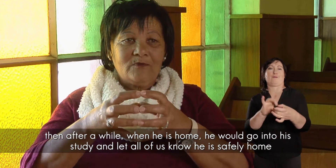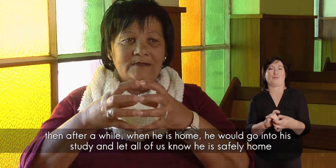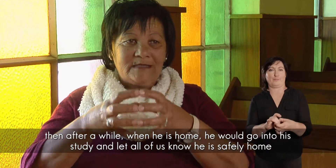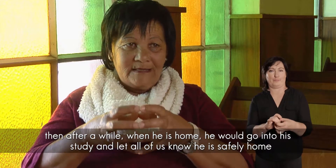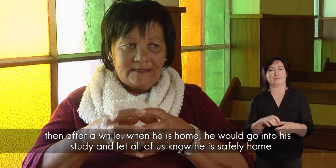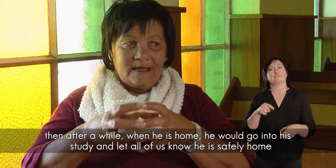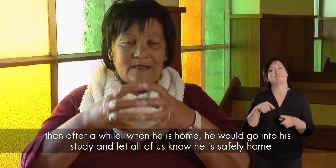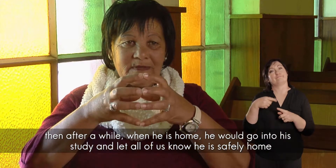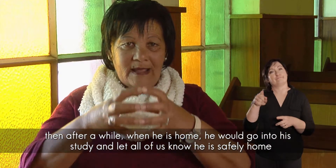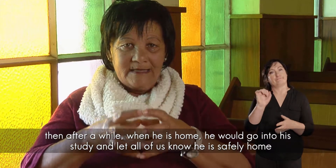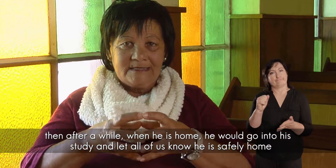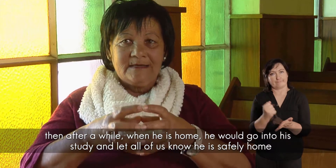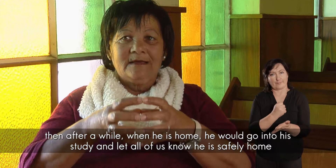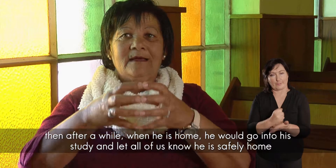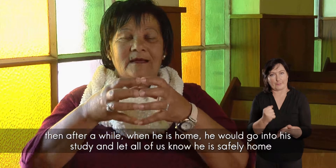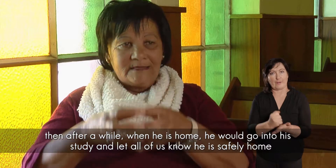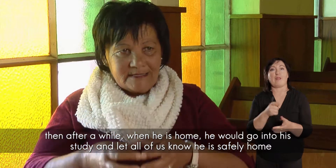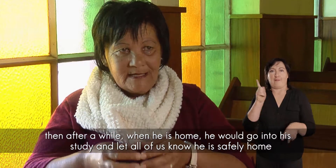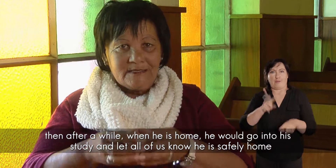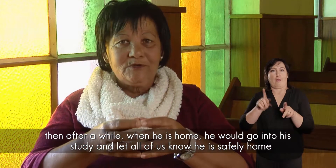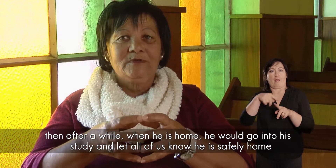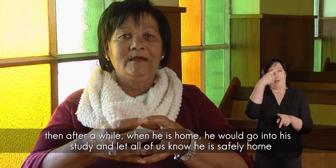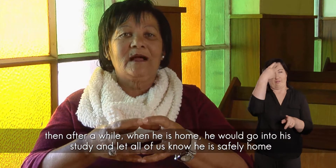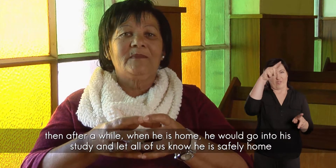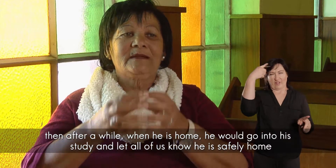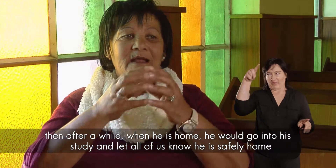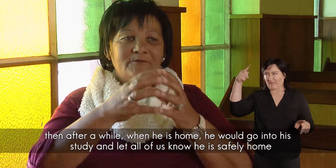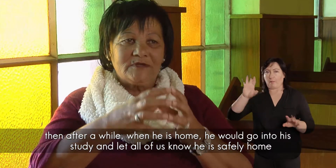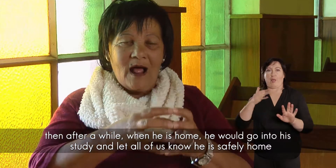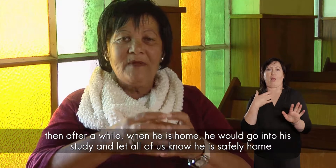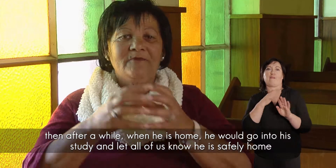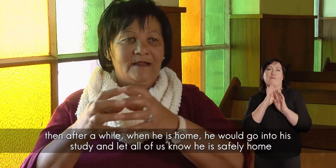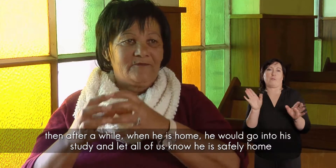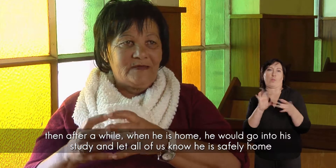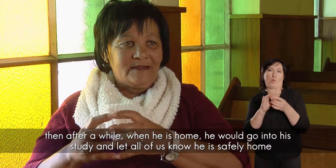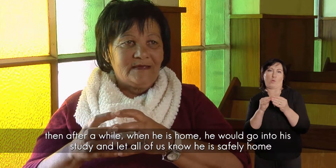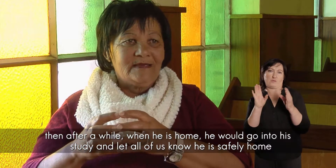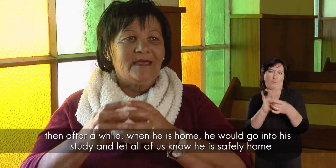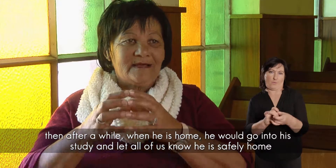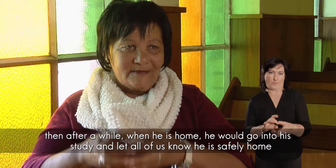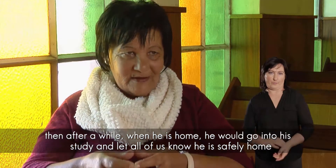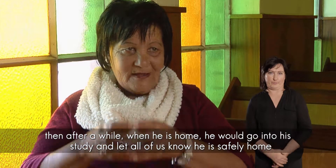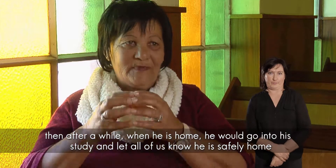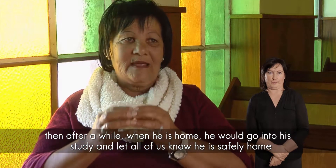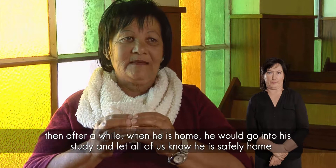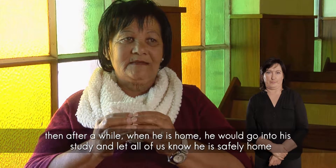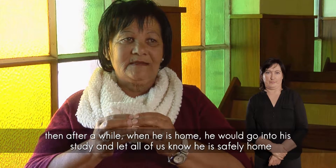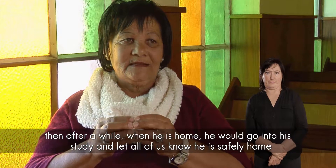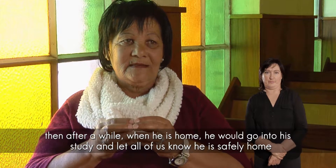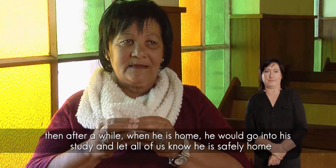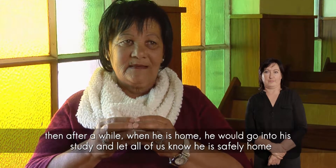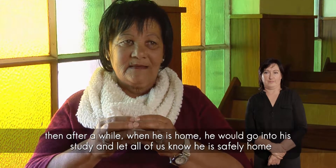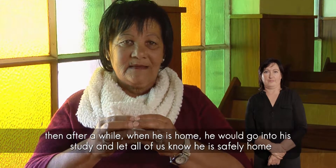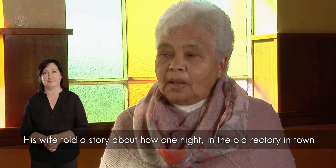dan oor die tijd, as hy bereis, gaat sitte in sy studeerkamer, en dan gaat hy volgens allemaal weer laat weet, ek is veilig bereis.